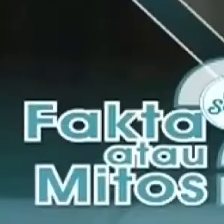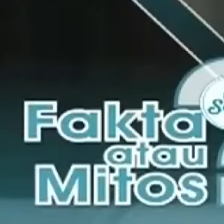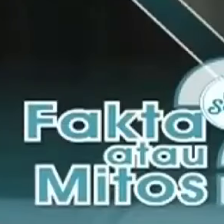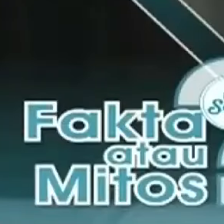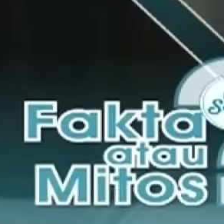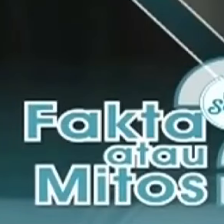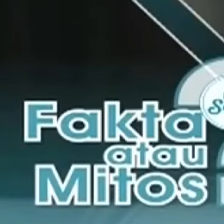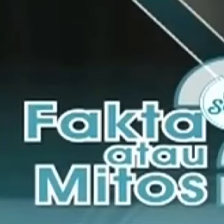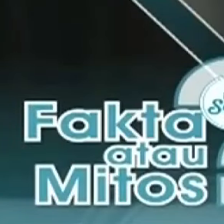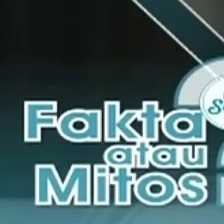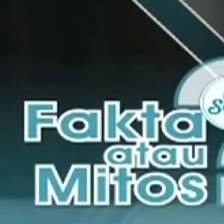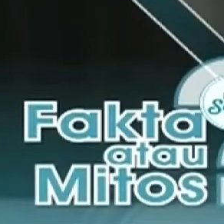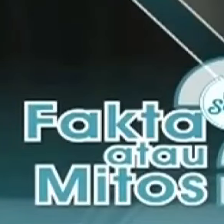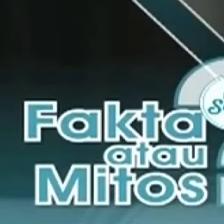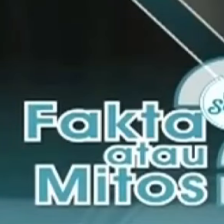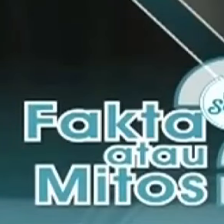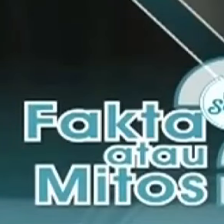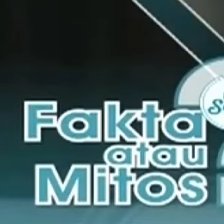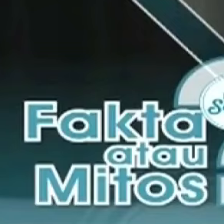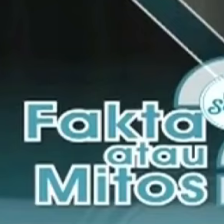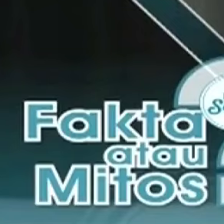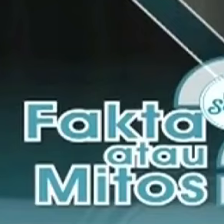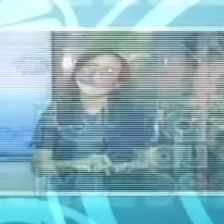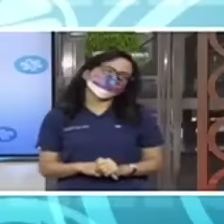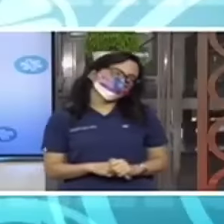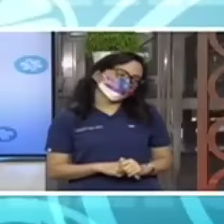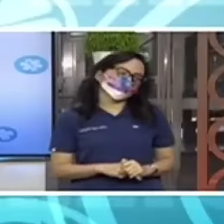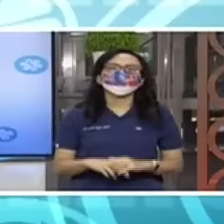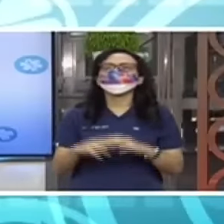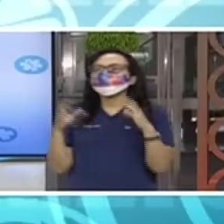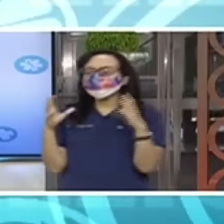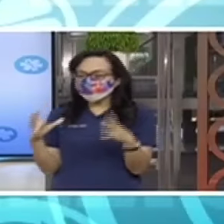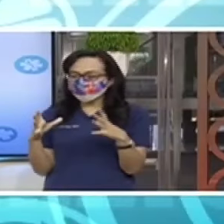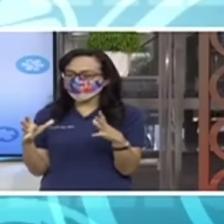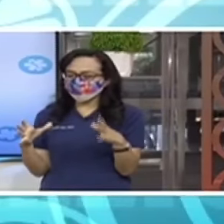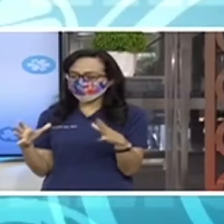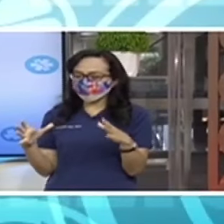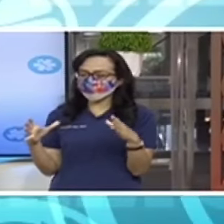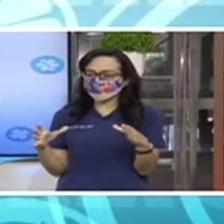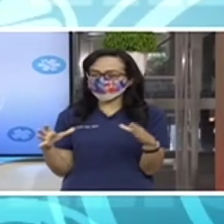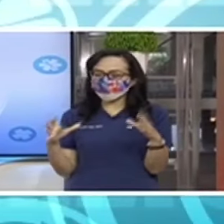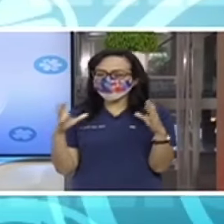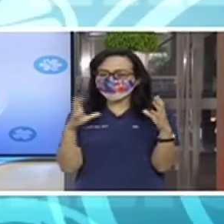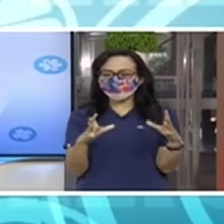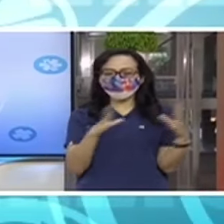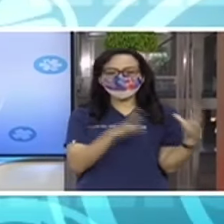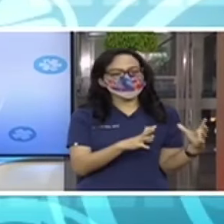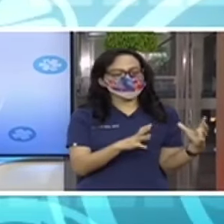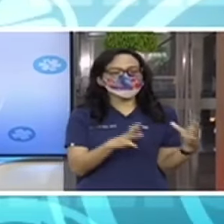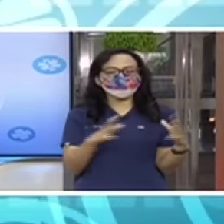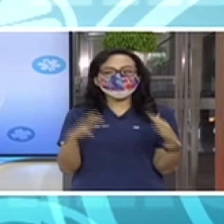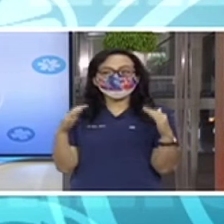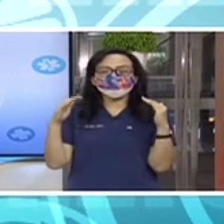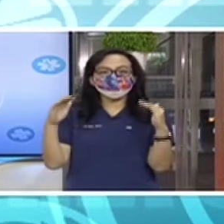menurunkan resiko terkena sesak nafas atau memperbaiki kondisi sesak naas itu pertanyaan yang bagus Nah intinya sebenarnya adalah yang membantu sesak